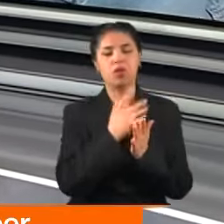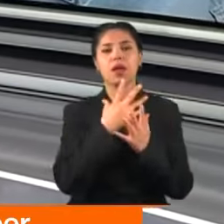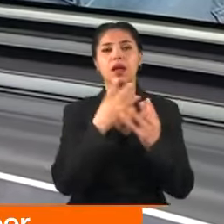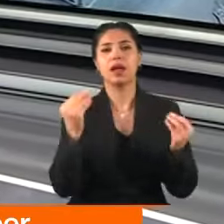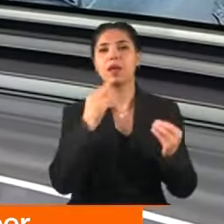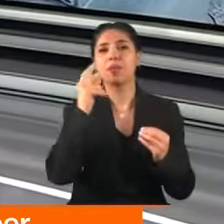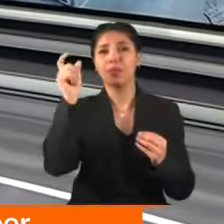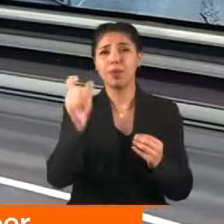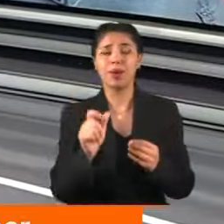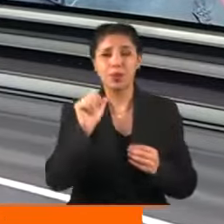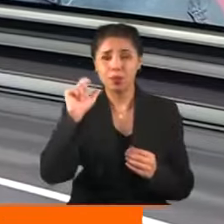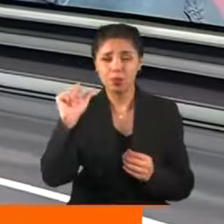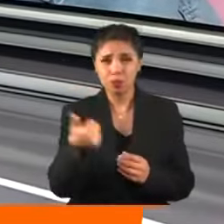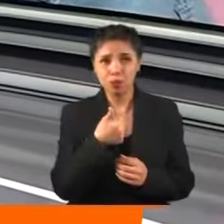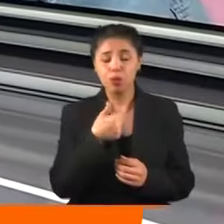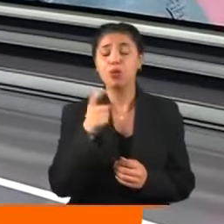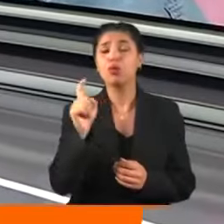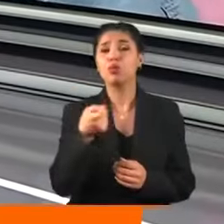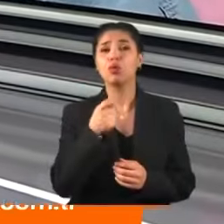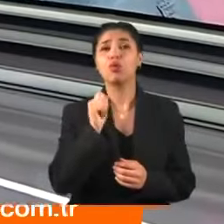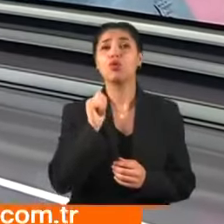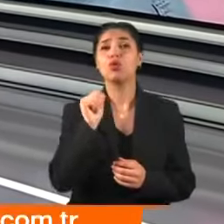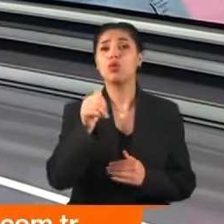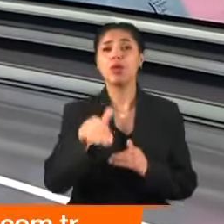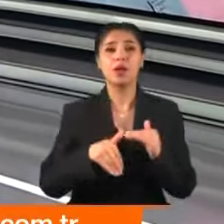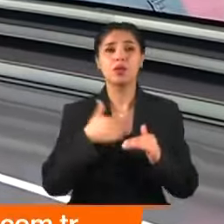bakın bugünkü programda neler oldu.